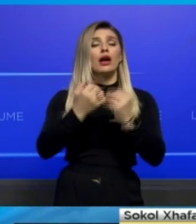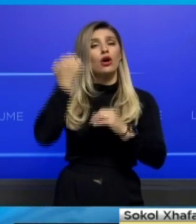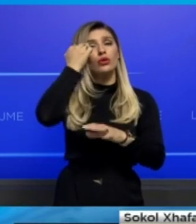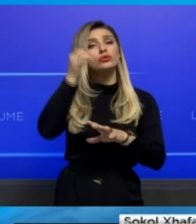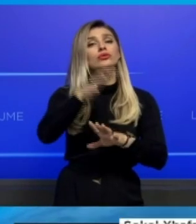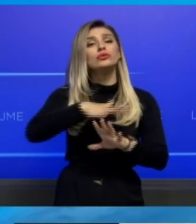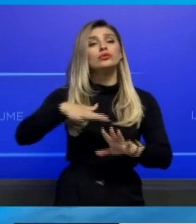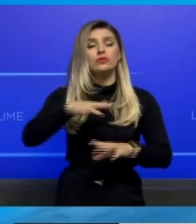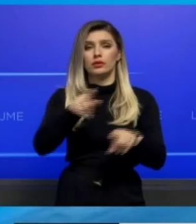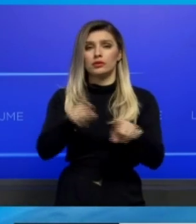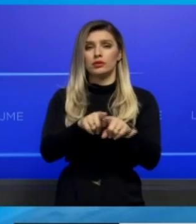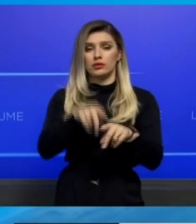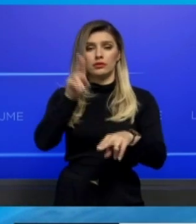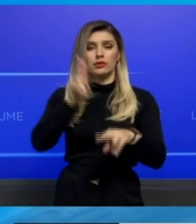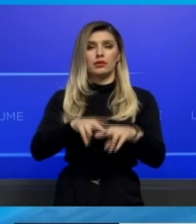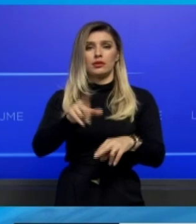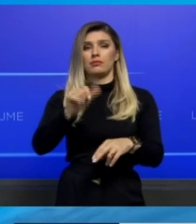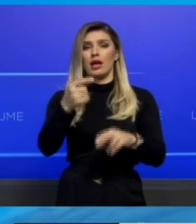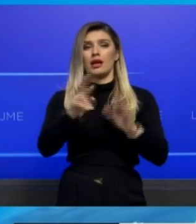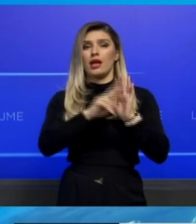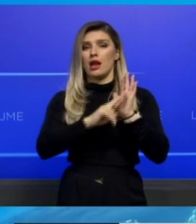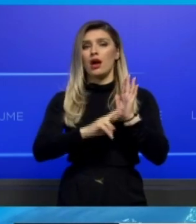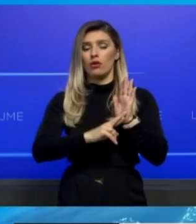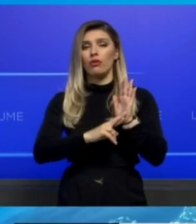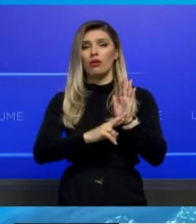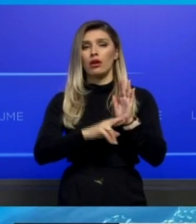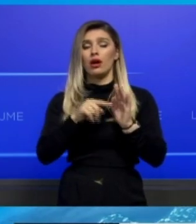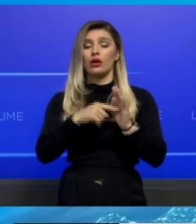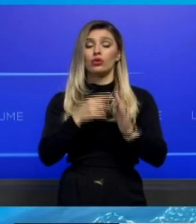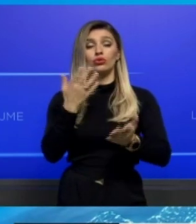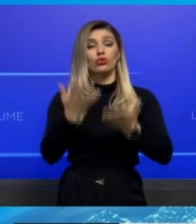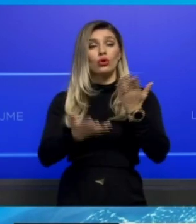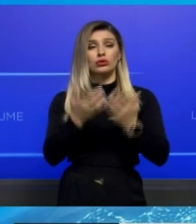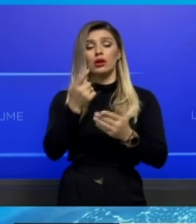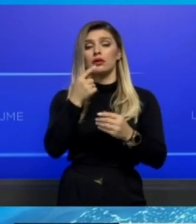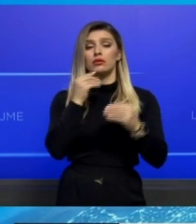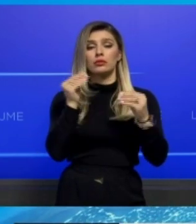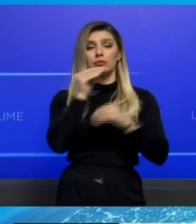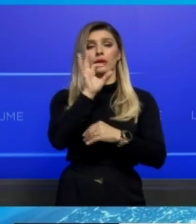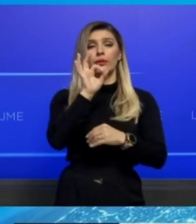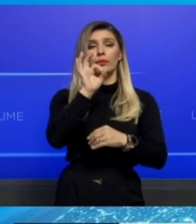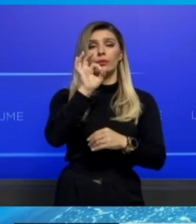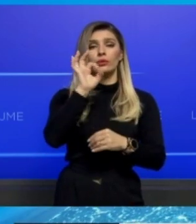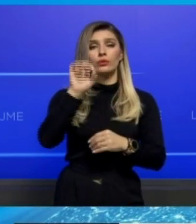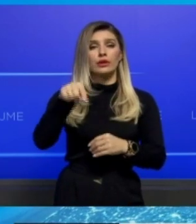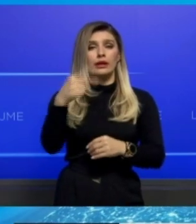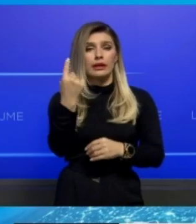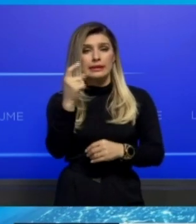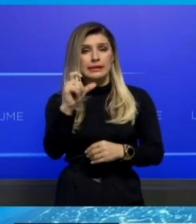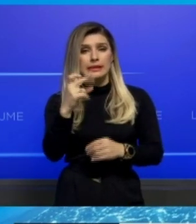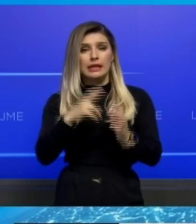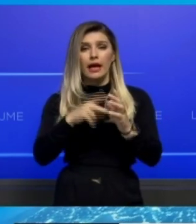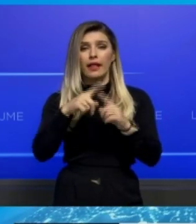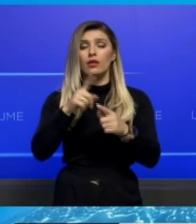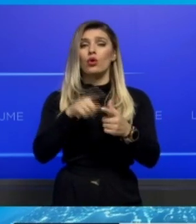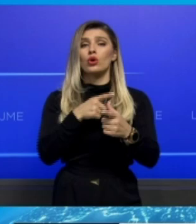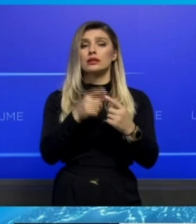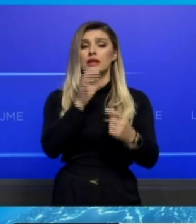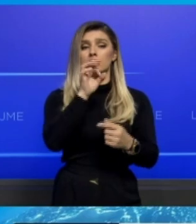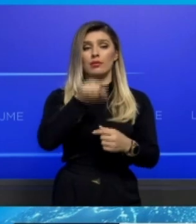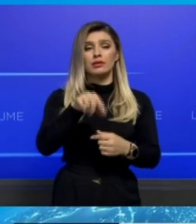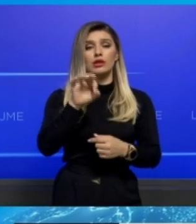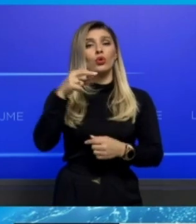gjitha i cakton ky autoritet. Mund të ketë potencialisht një ngritje prej 1 cent ose 2 cent, por që në total në faturën